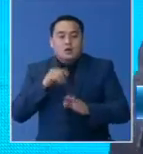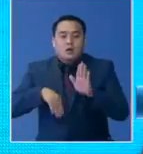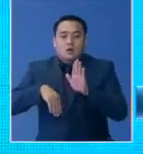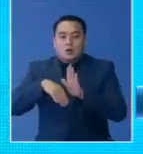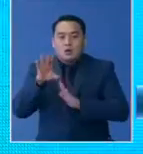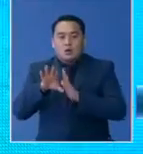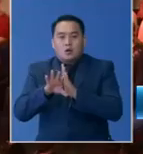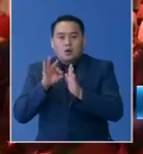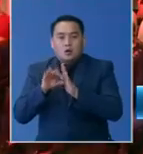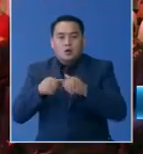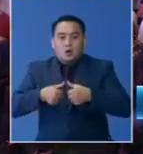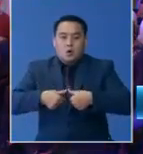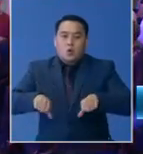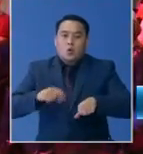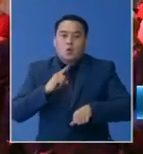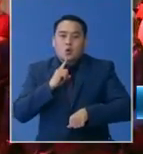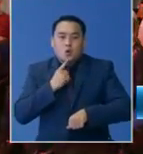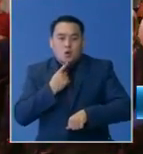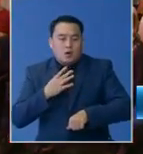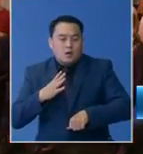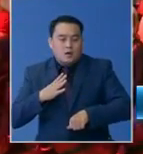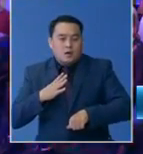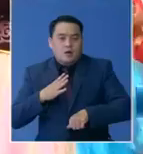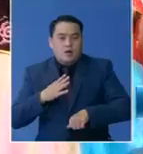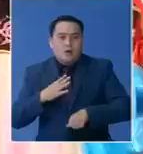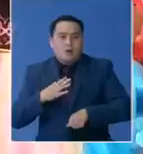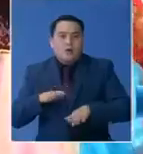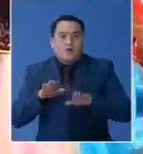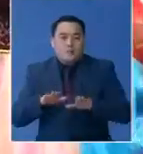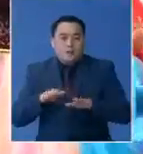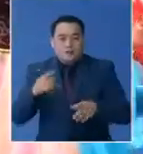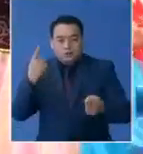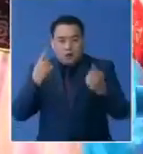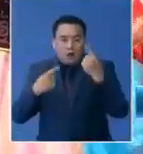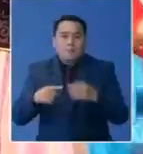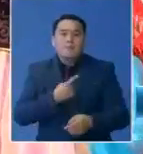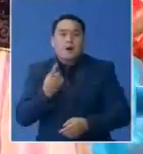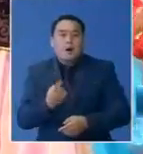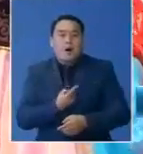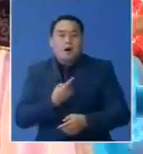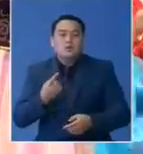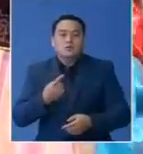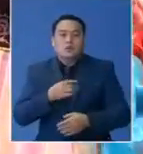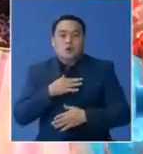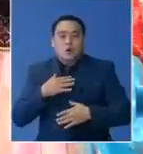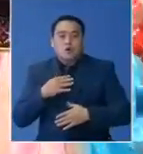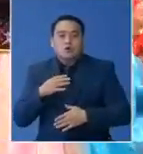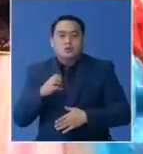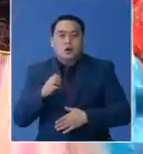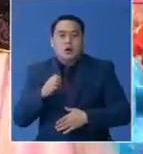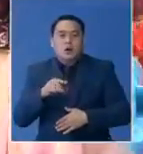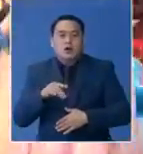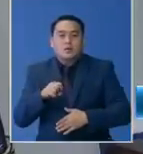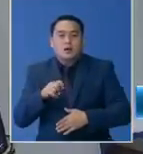үздігін анықтау қазыларға оңай болған жоқ. Десе де өзінің орындау шеберлігімен көпшіліктің көңілінен шыққан Шәрбатсыдық